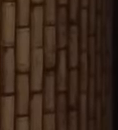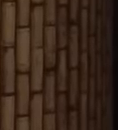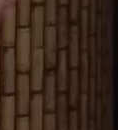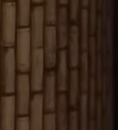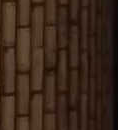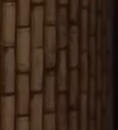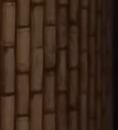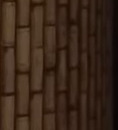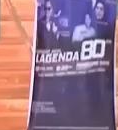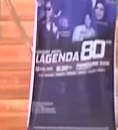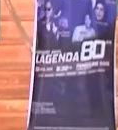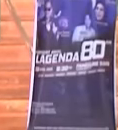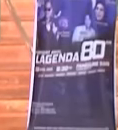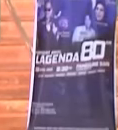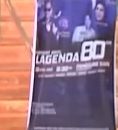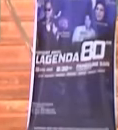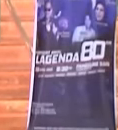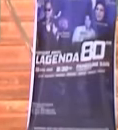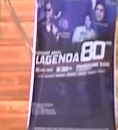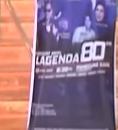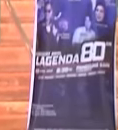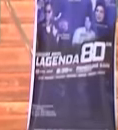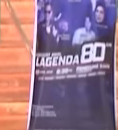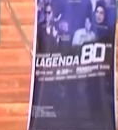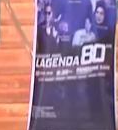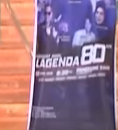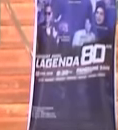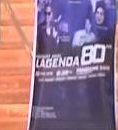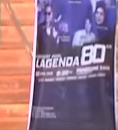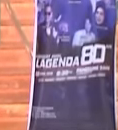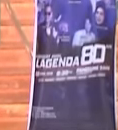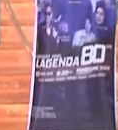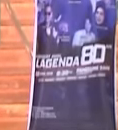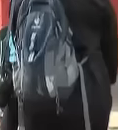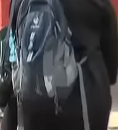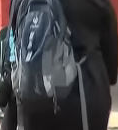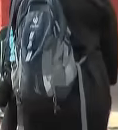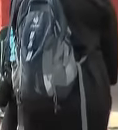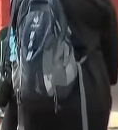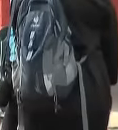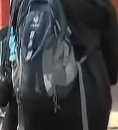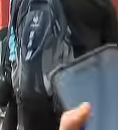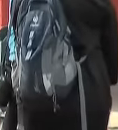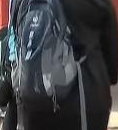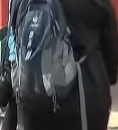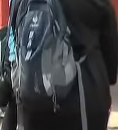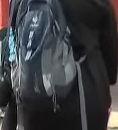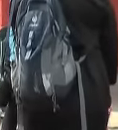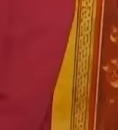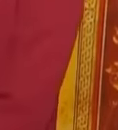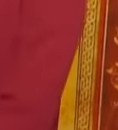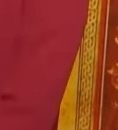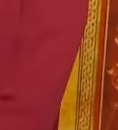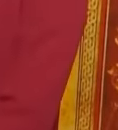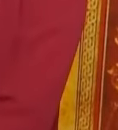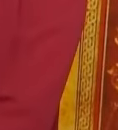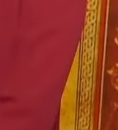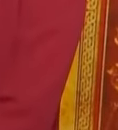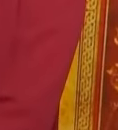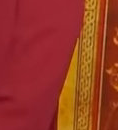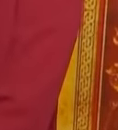Semoga terus sukses. Selamat hari ulang tahun ke-73 RTM. Terima kasih RTM. Selamat ulang tahun. Selamat ulang